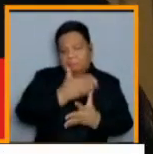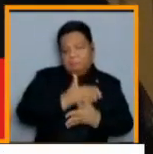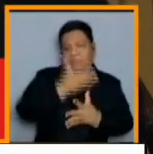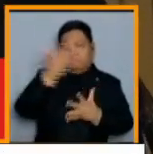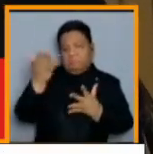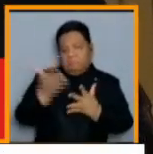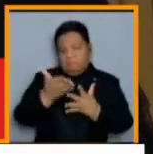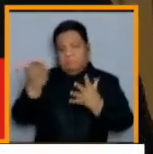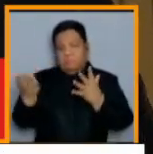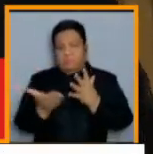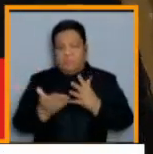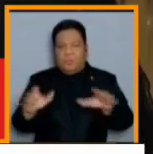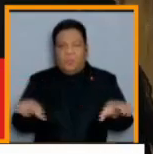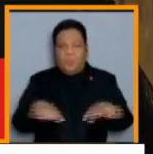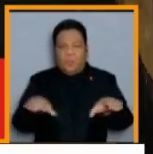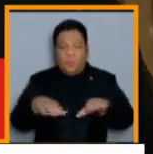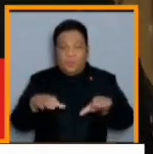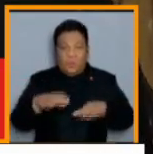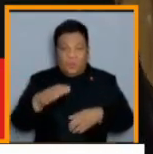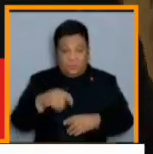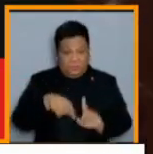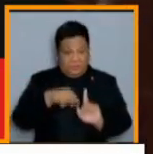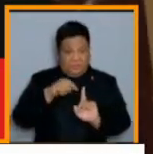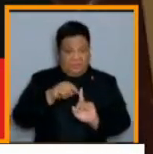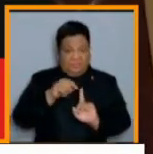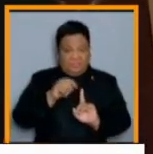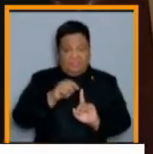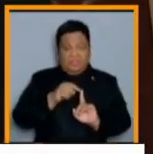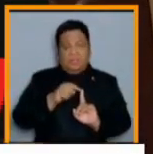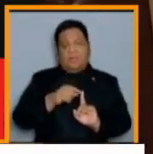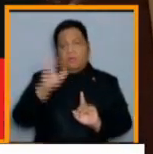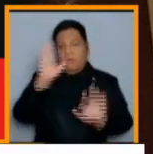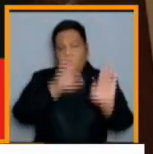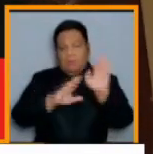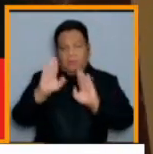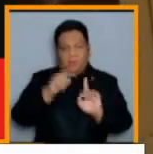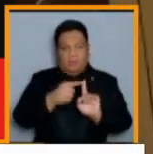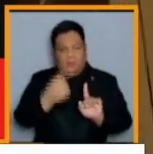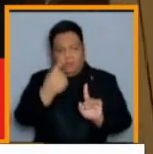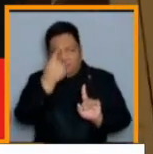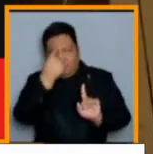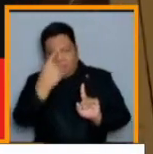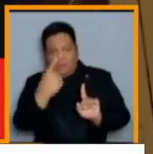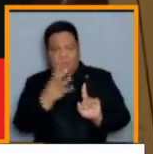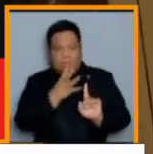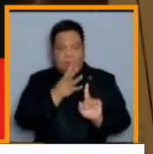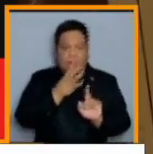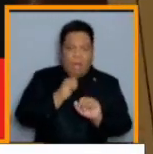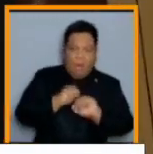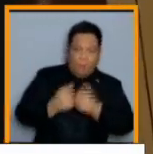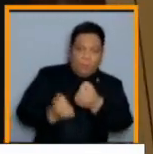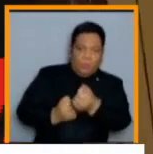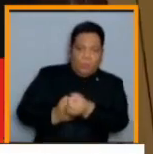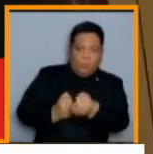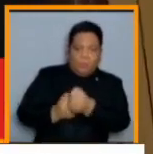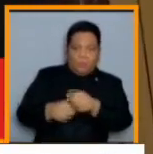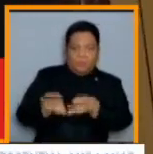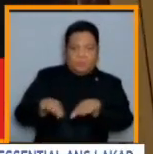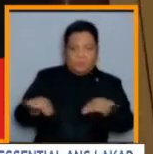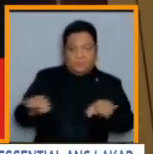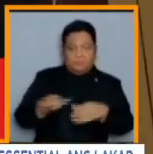Norvie na mag-isang itinataguyod ng mga anak. Hindi ko alam kung ano na naman ang gagawin namin kasi single mother ako.